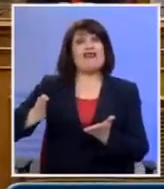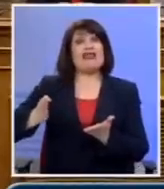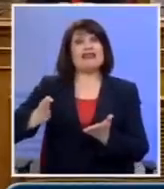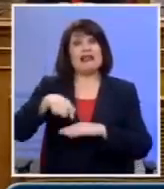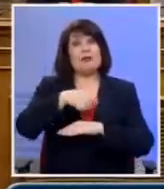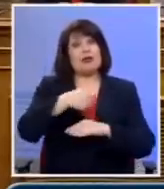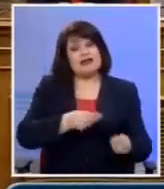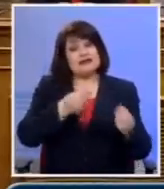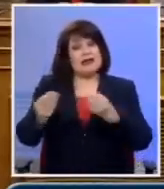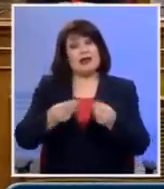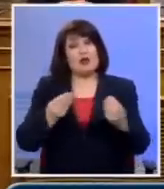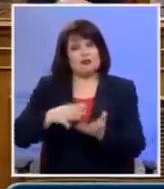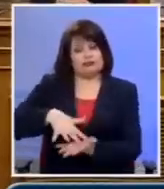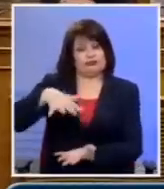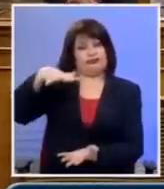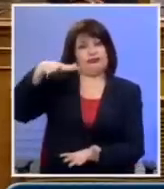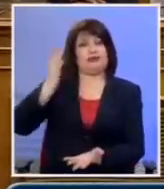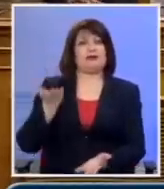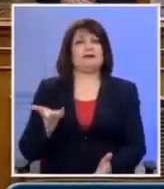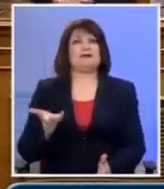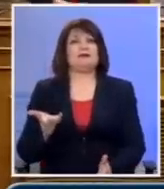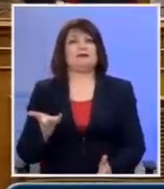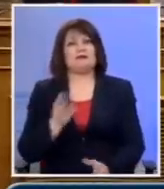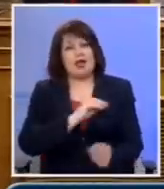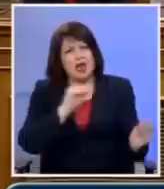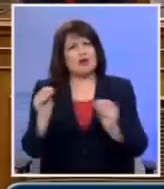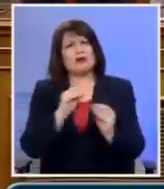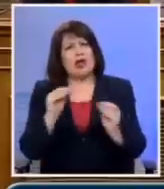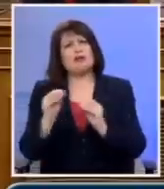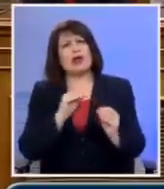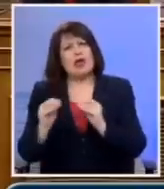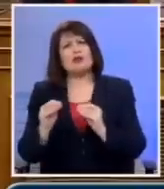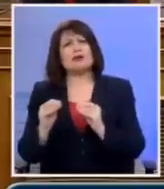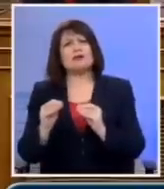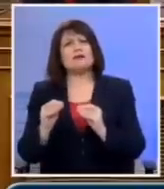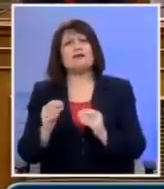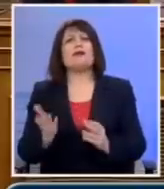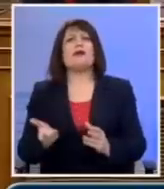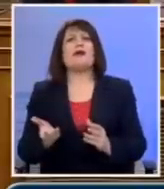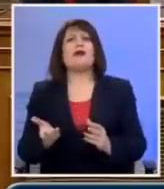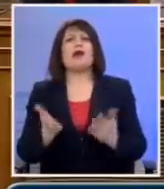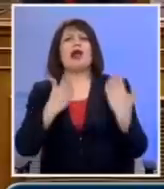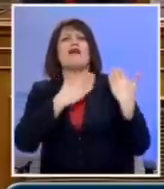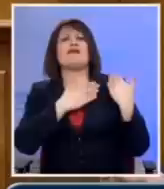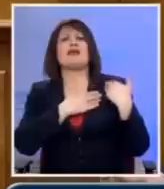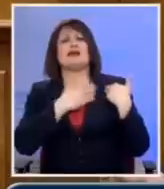δικογραφιών, που έρχονται αμελητοί στη Βουλή διότι προσκρούν πάνω σε ευθύνες πολιτικών